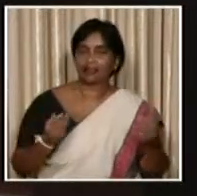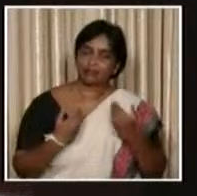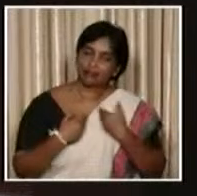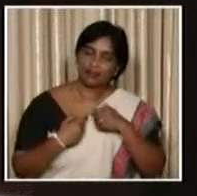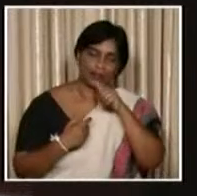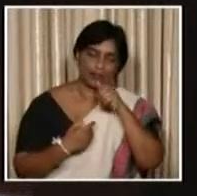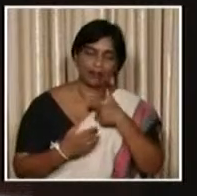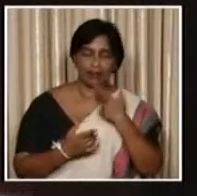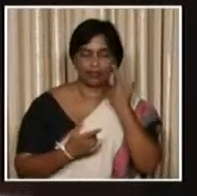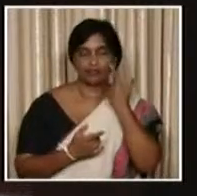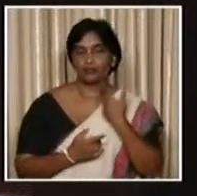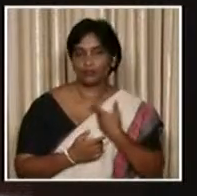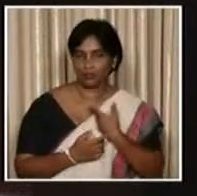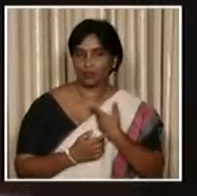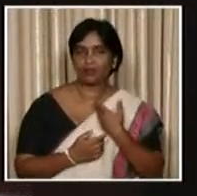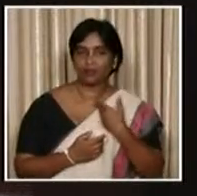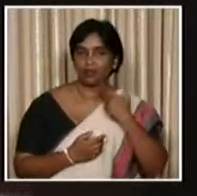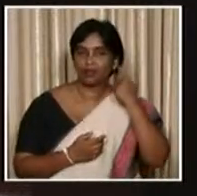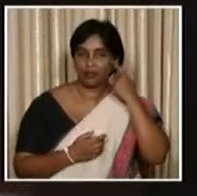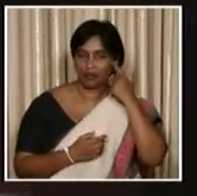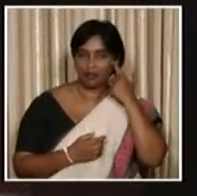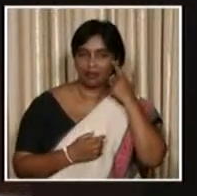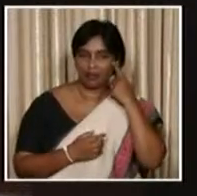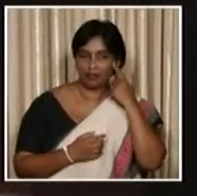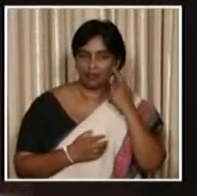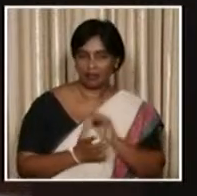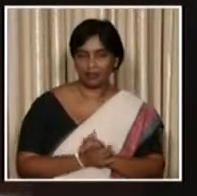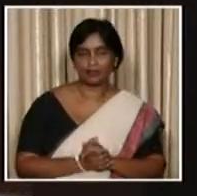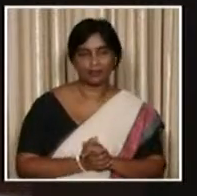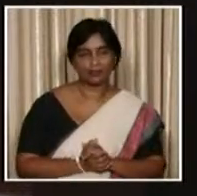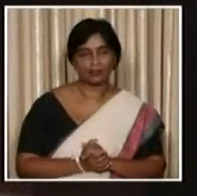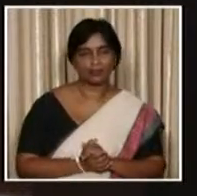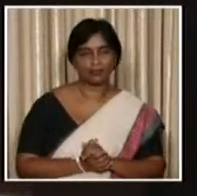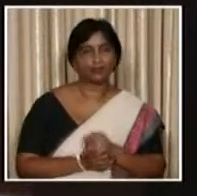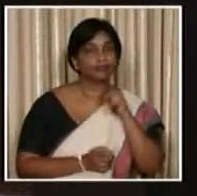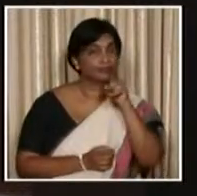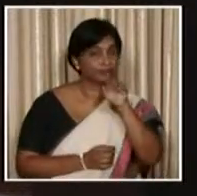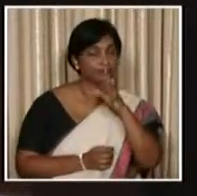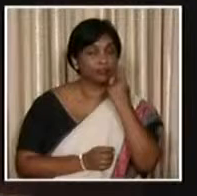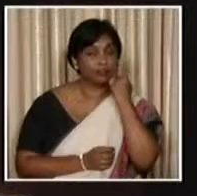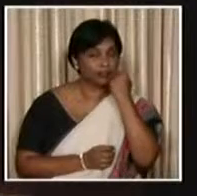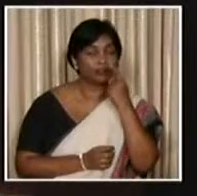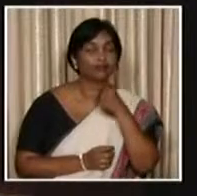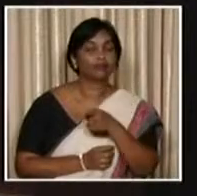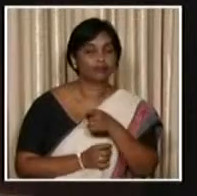ඇත්ත වශයෙන්ම කනගාටු වෙනවා මම හිතන්නේ ඉට්ස් බියොන්ඩ් යෝ ඉන්ටෙලිජන්ස්